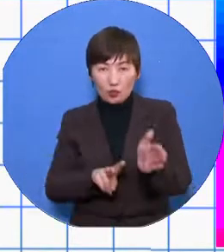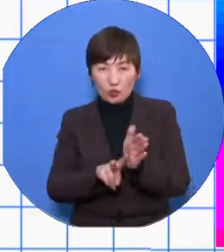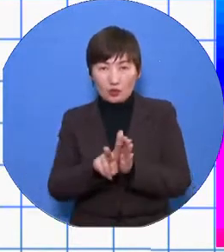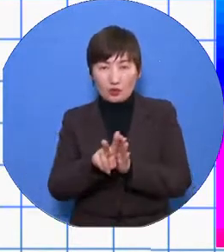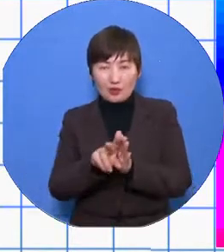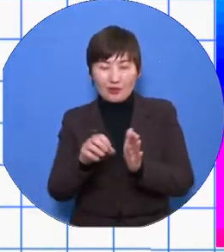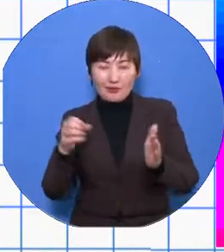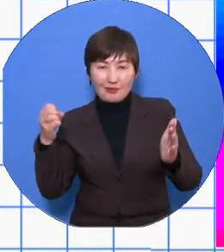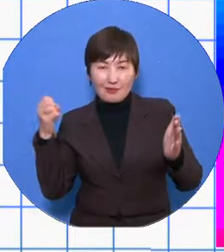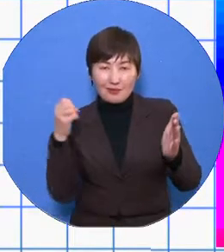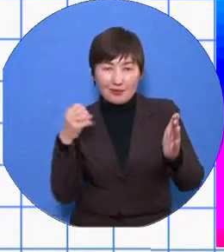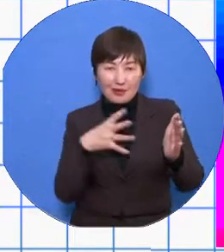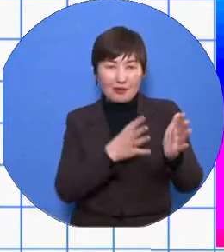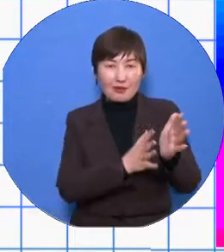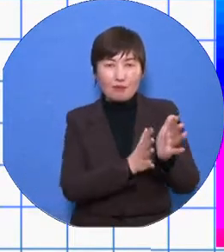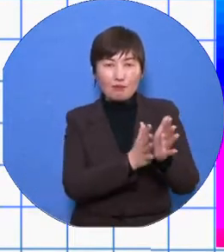тархдаг.